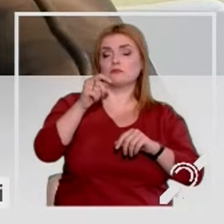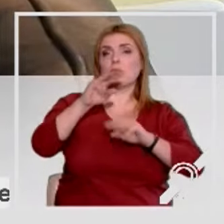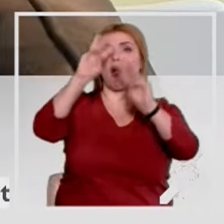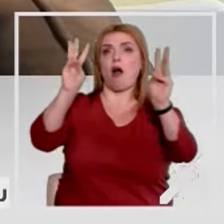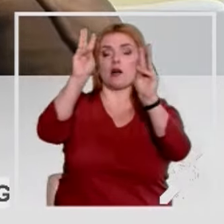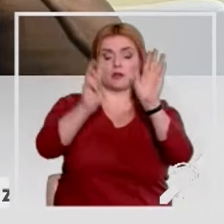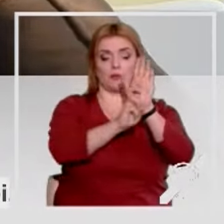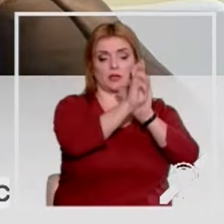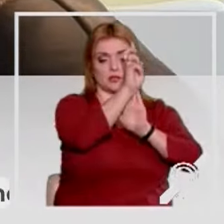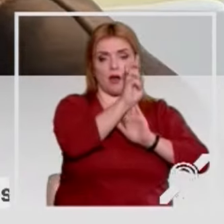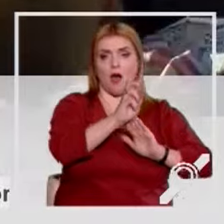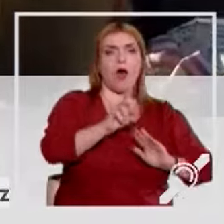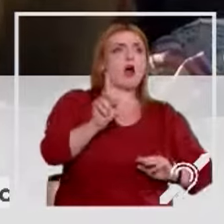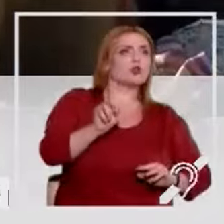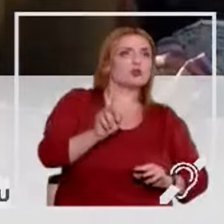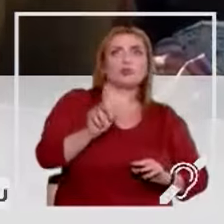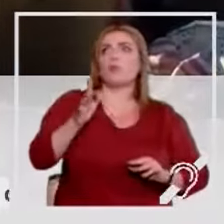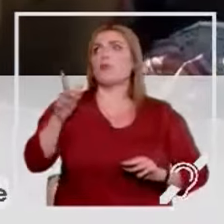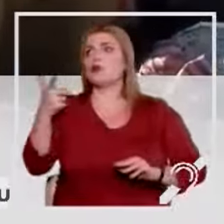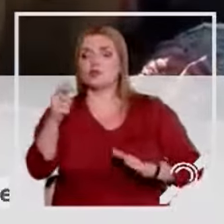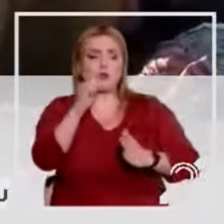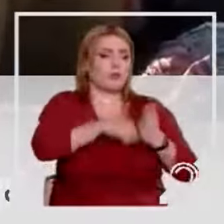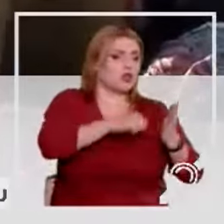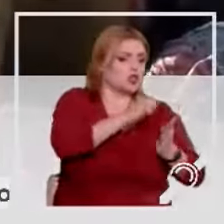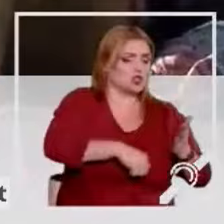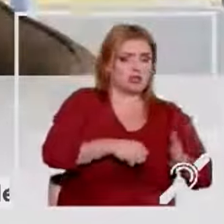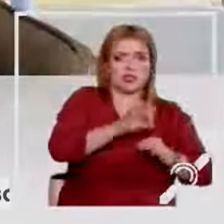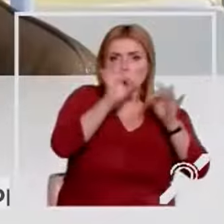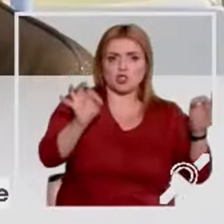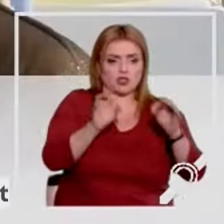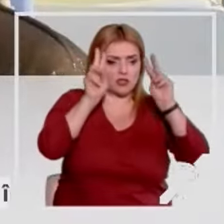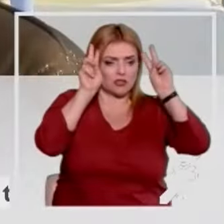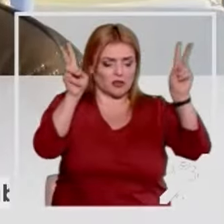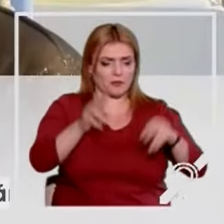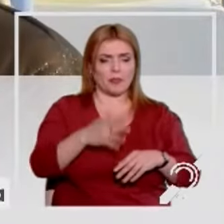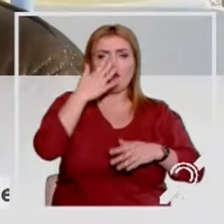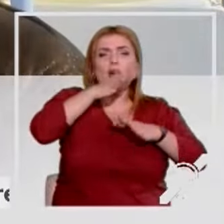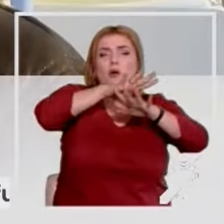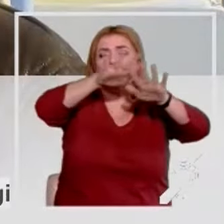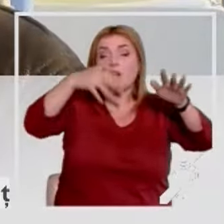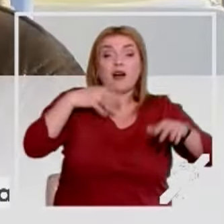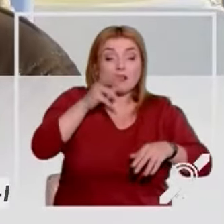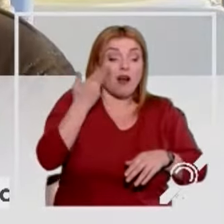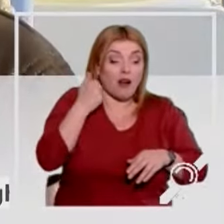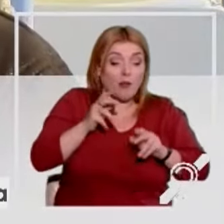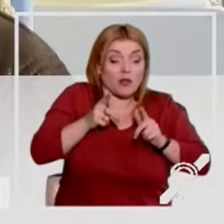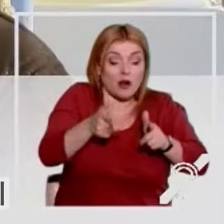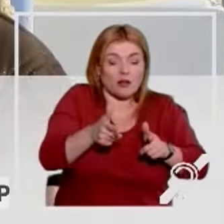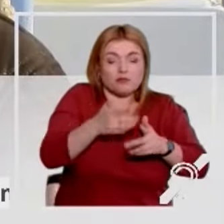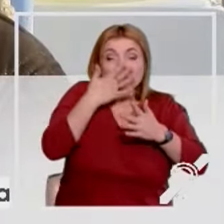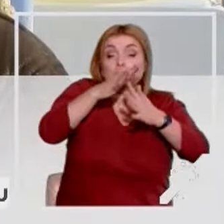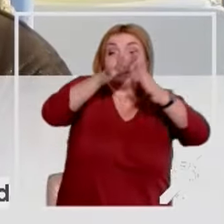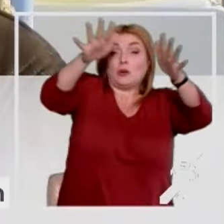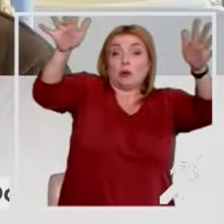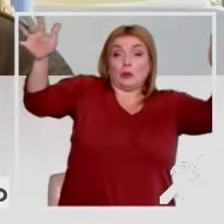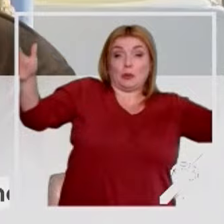cum de la ce nu știm nimic. Când am intrat, nici n-am dovedit că fumul și ala mai zghe și ușa atât.